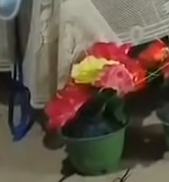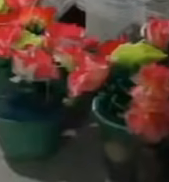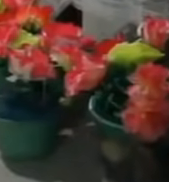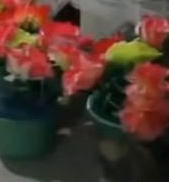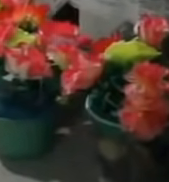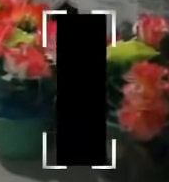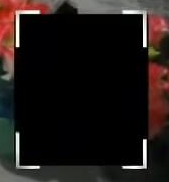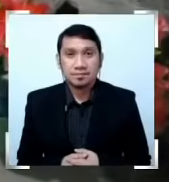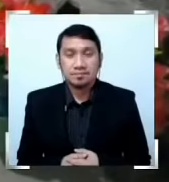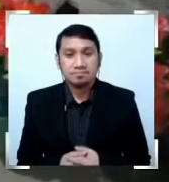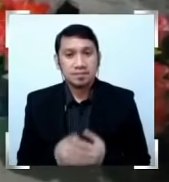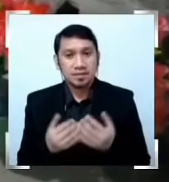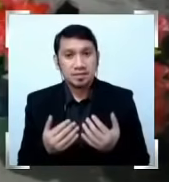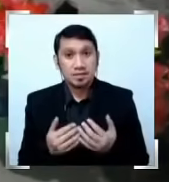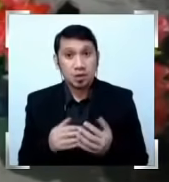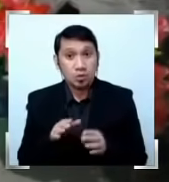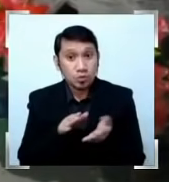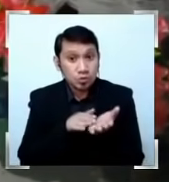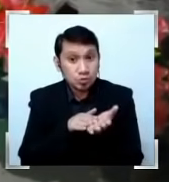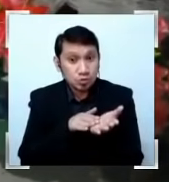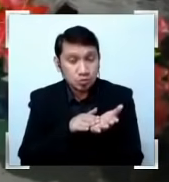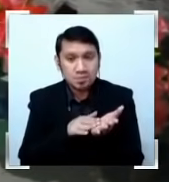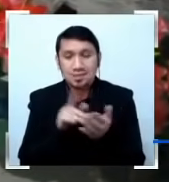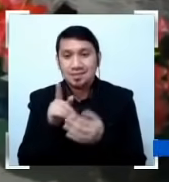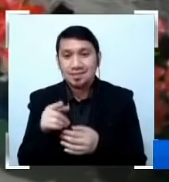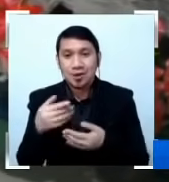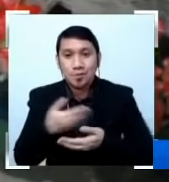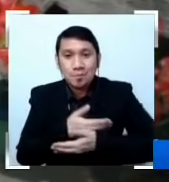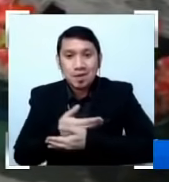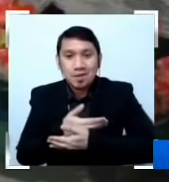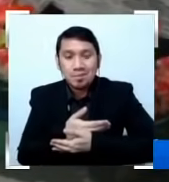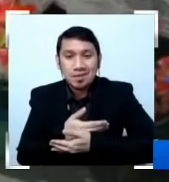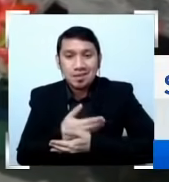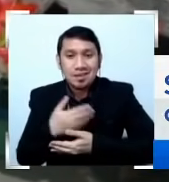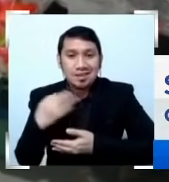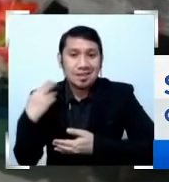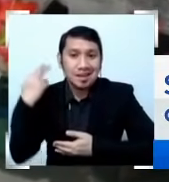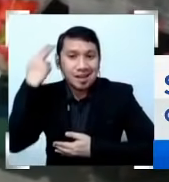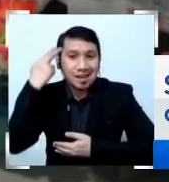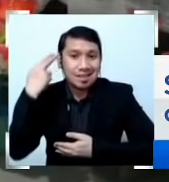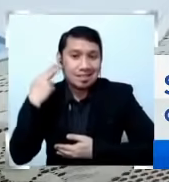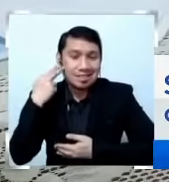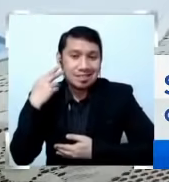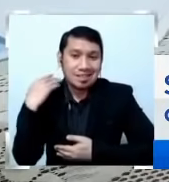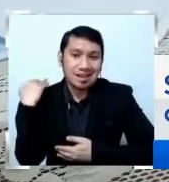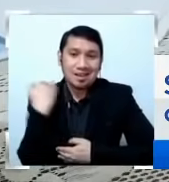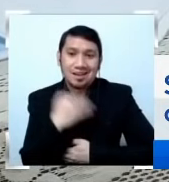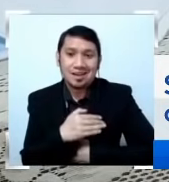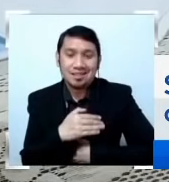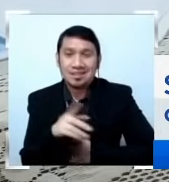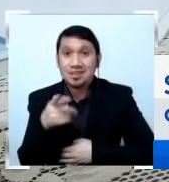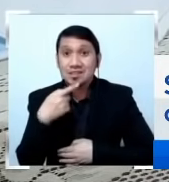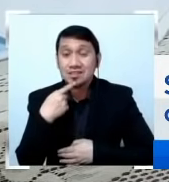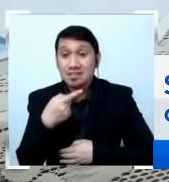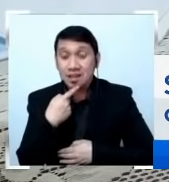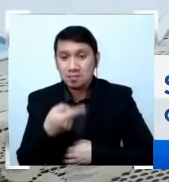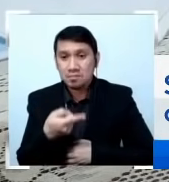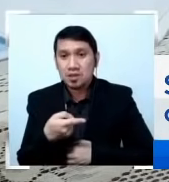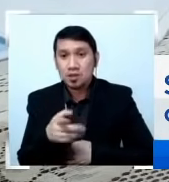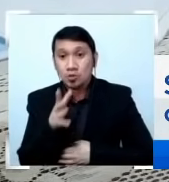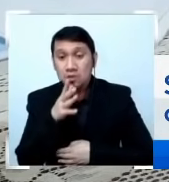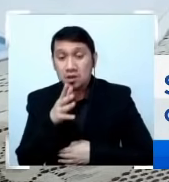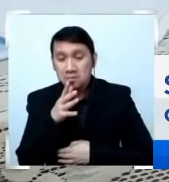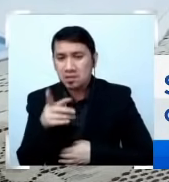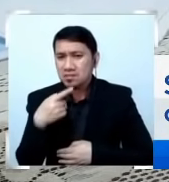Mga kaigan, pasintabi po, isang sanggol ang napugutan, pagkasilang sa Abra. Kwento ng ina, sinabi ng nagpaanak na namatay raw ang